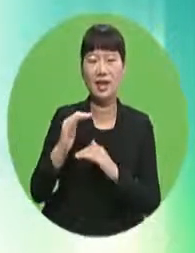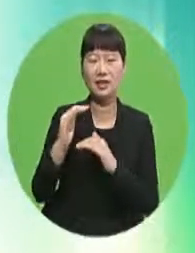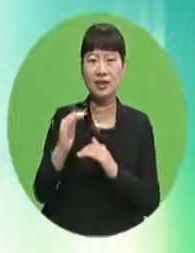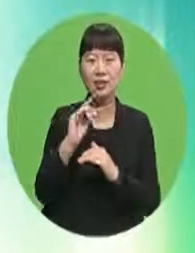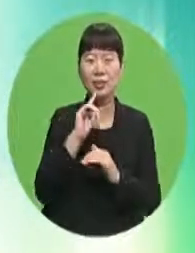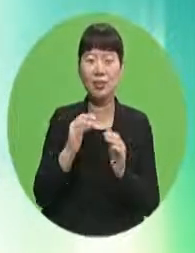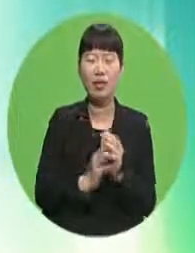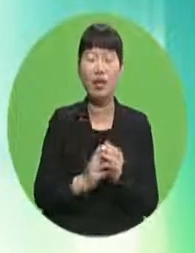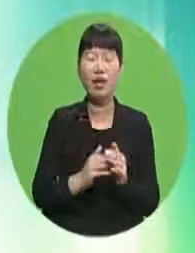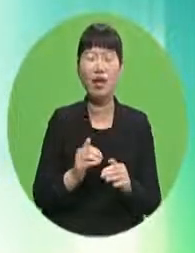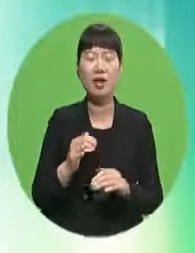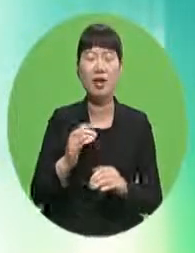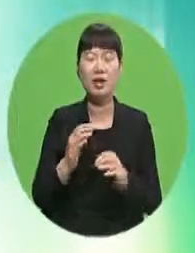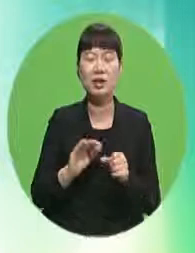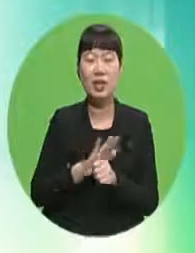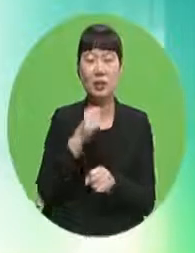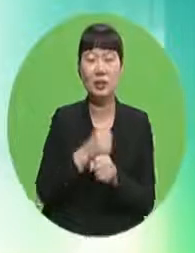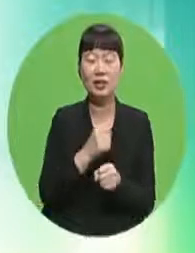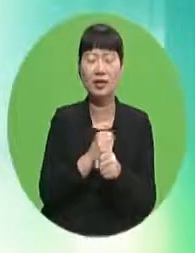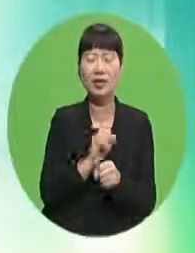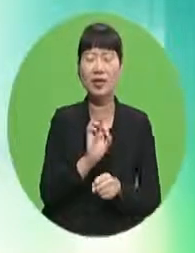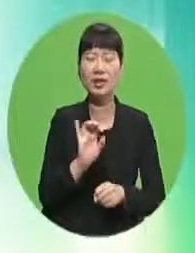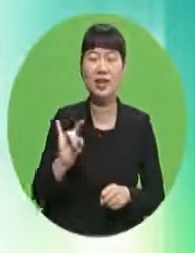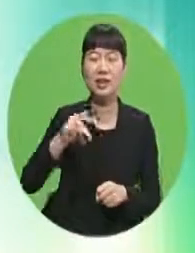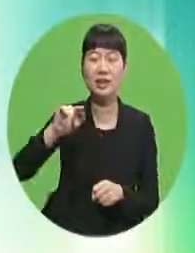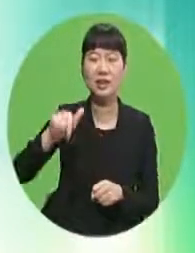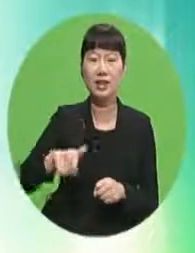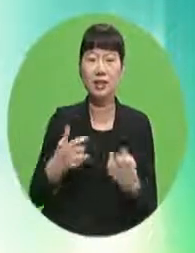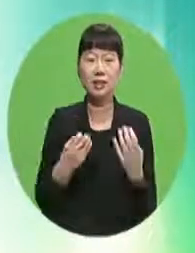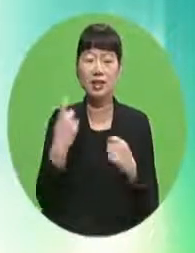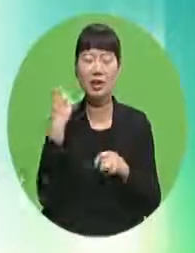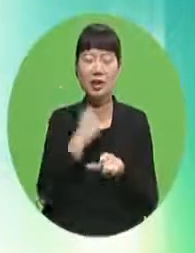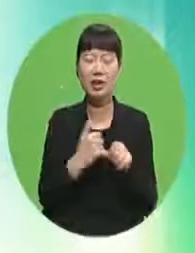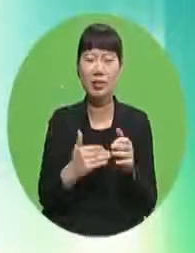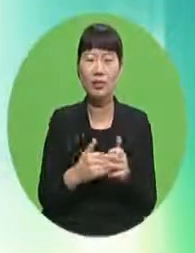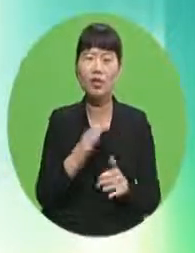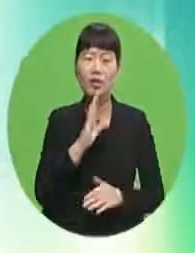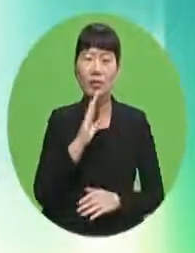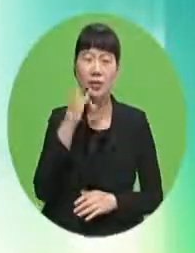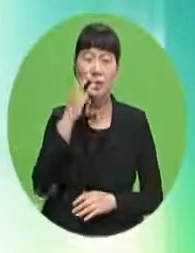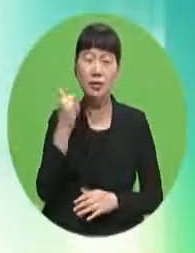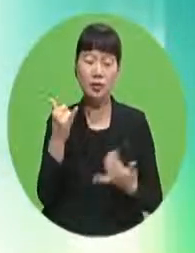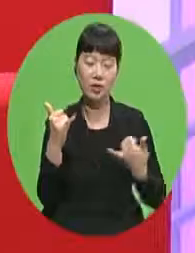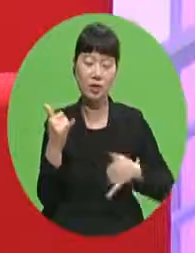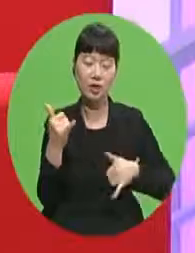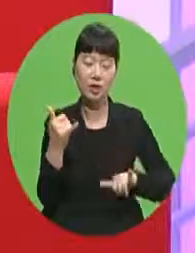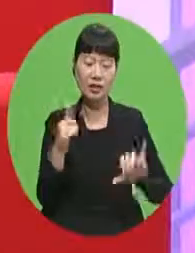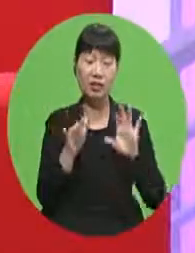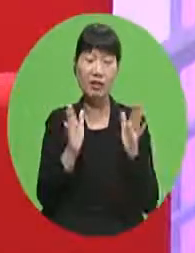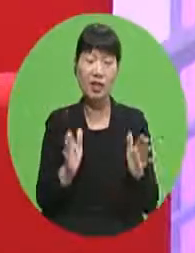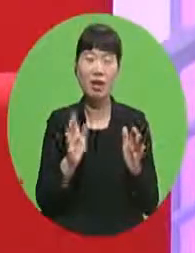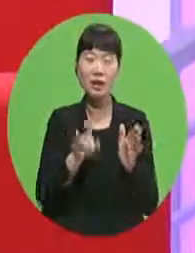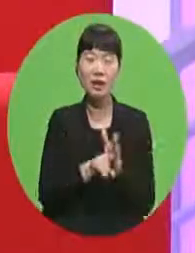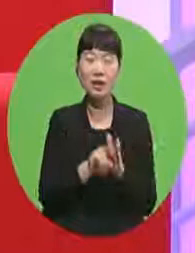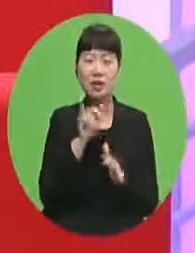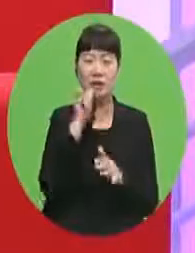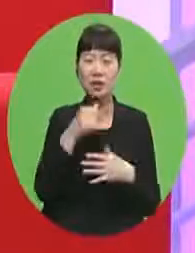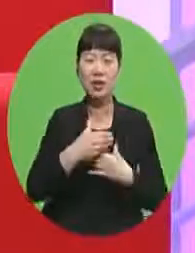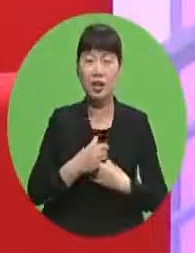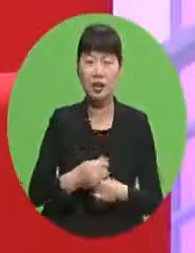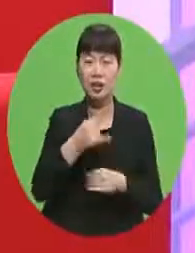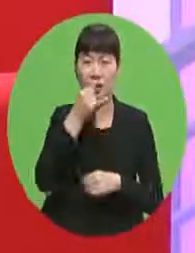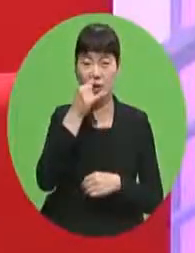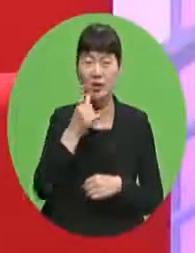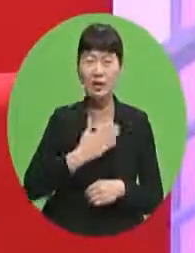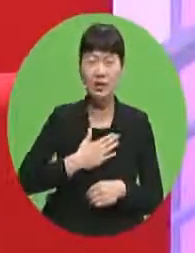굉장히 많이 듣잖아요. 애착이라고 하는 거는 정말로 부모와 자녀 간에 정말 신뢰롭고